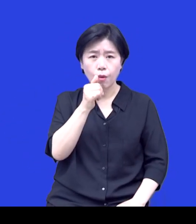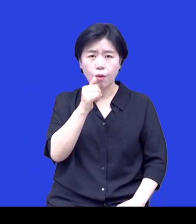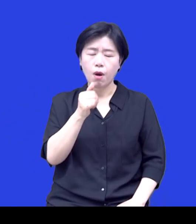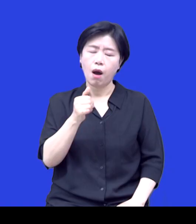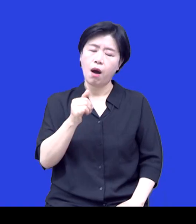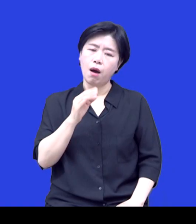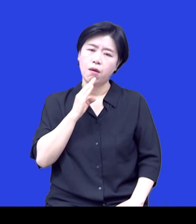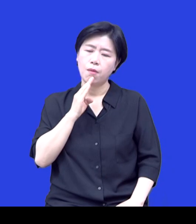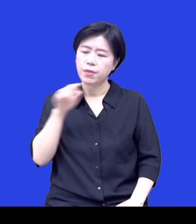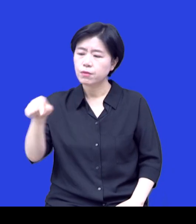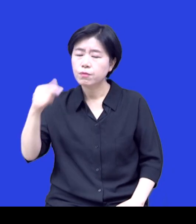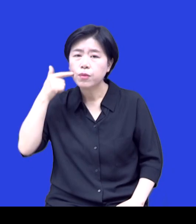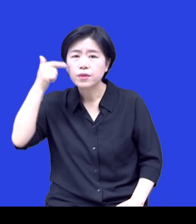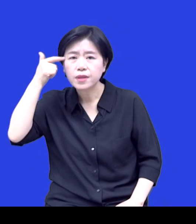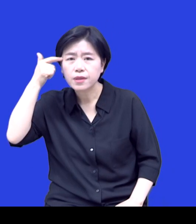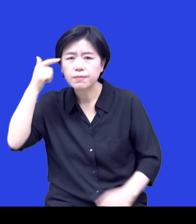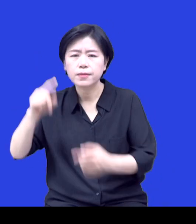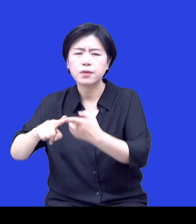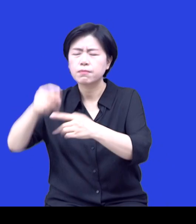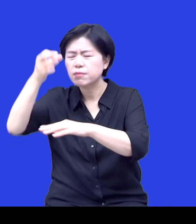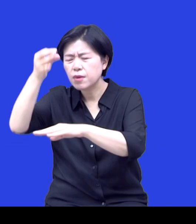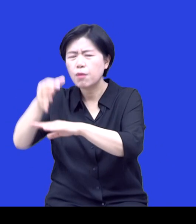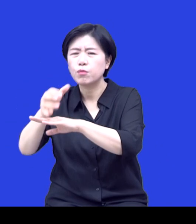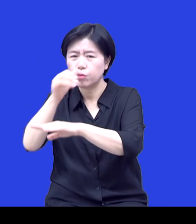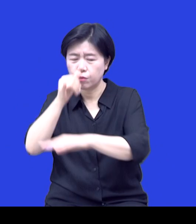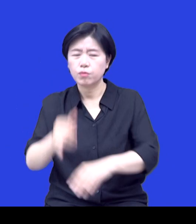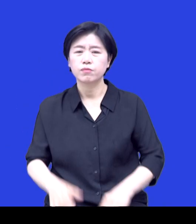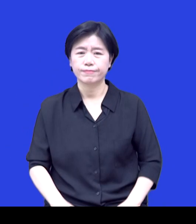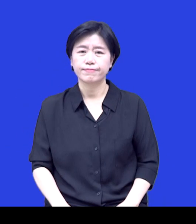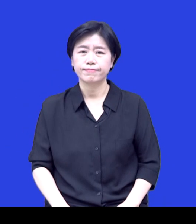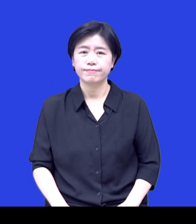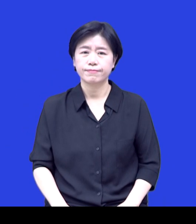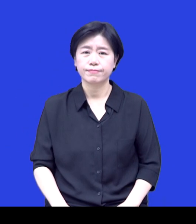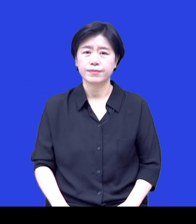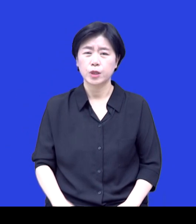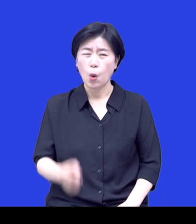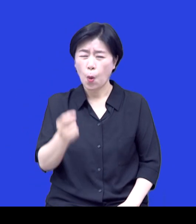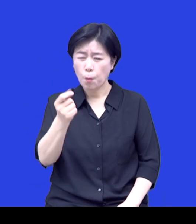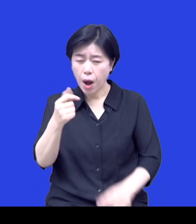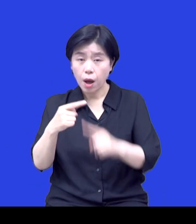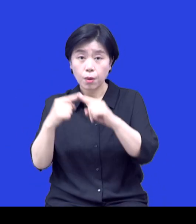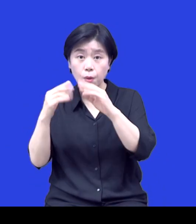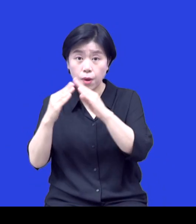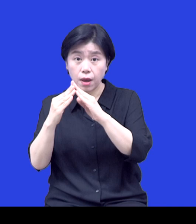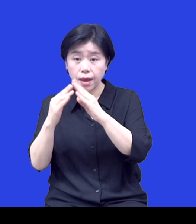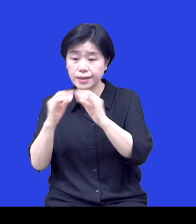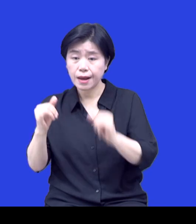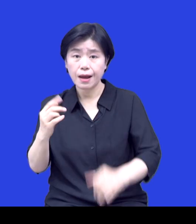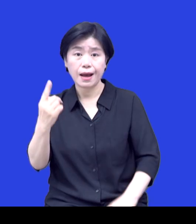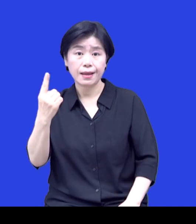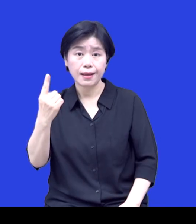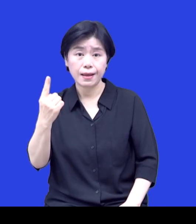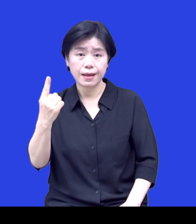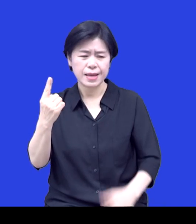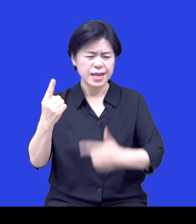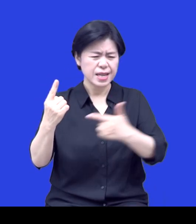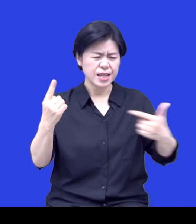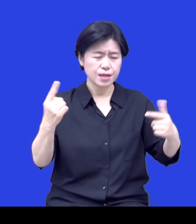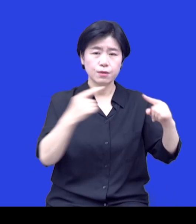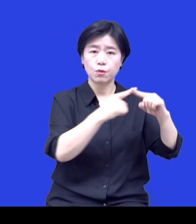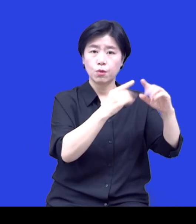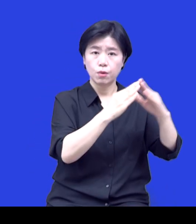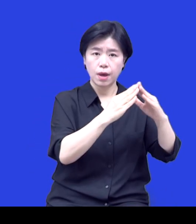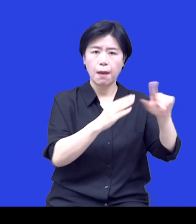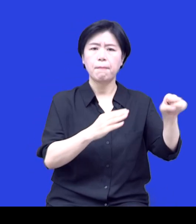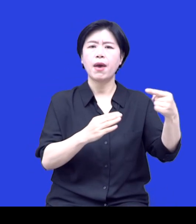되게 난감했던 기억이. 그 정말 네. 작은 교회는 한 성도가 그럼요. 100인분이거든요, 사실은. 그럼요. 대형 교회 예, 100인분. 가서 막